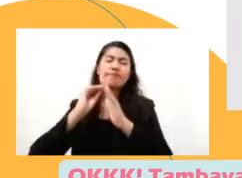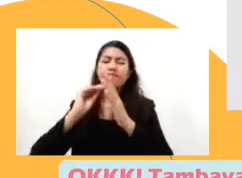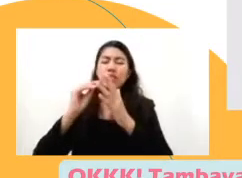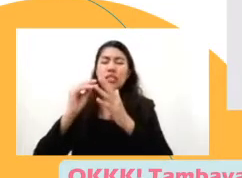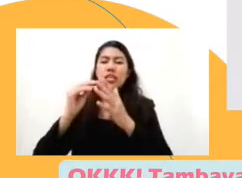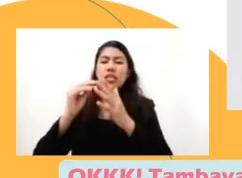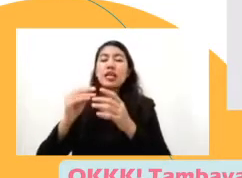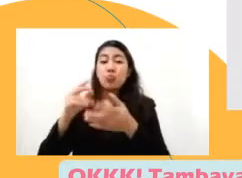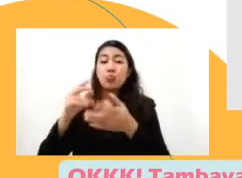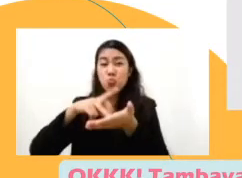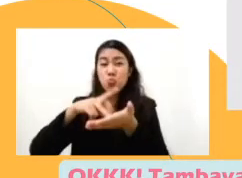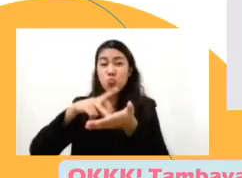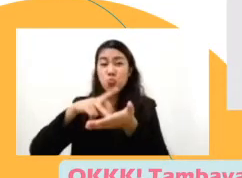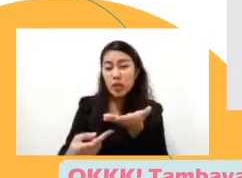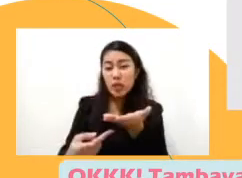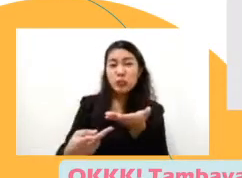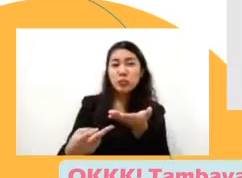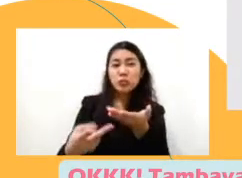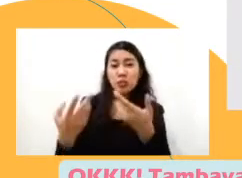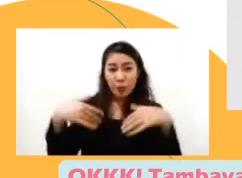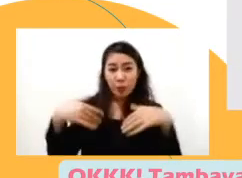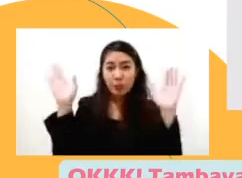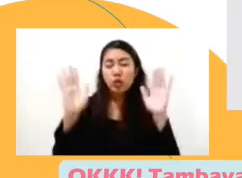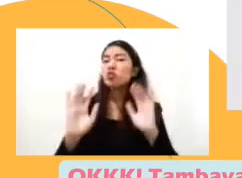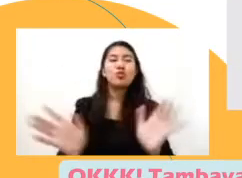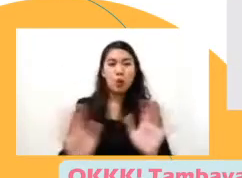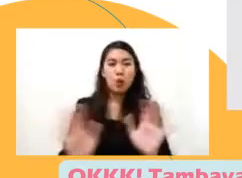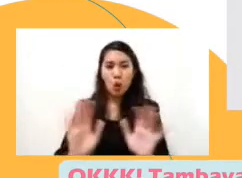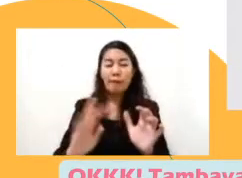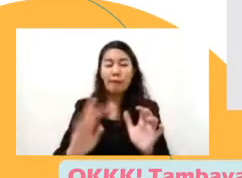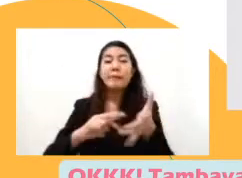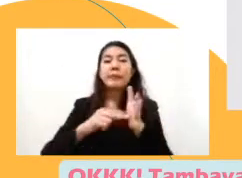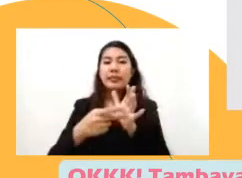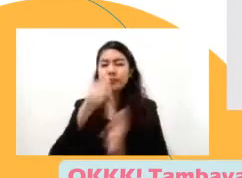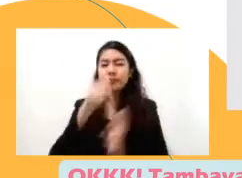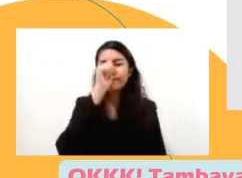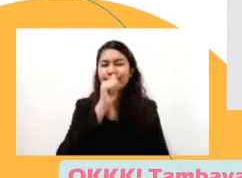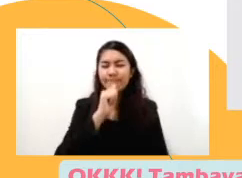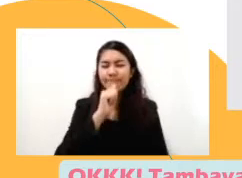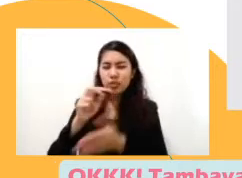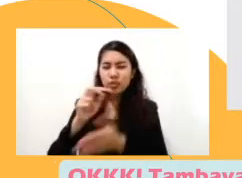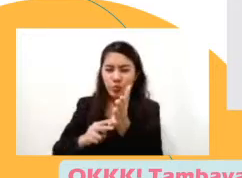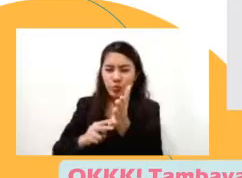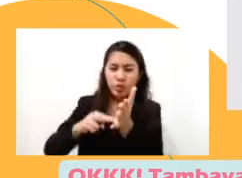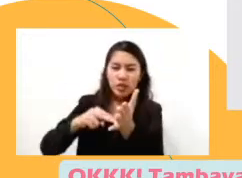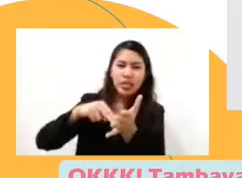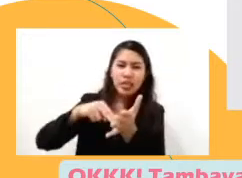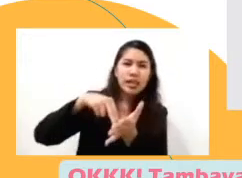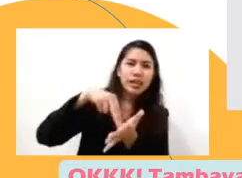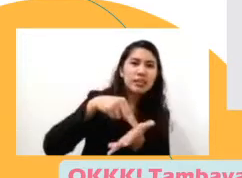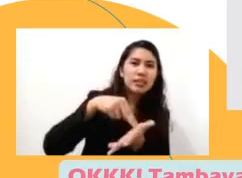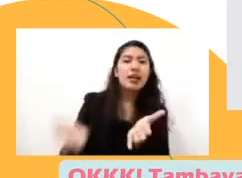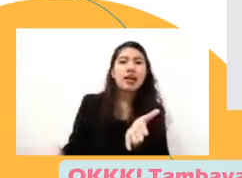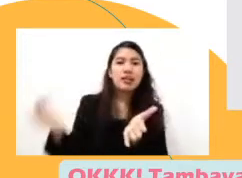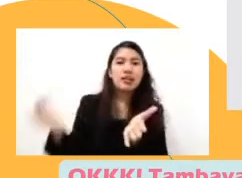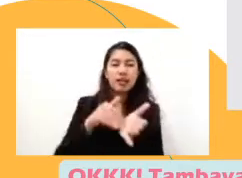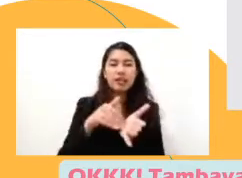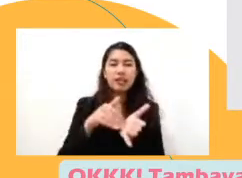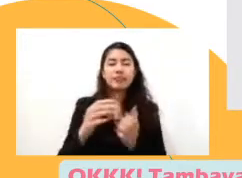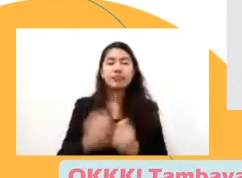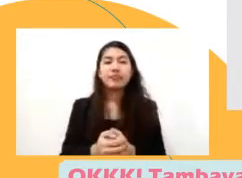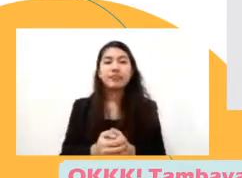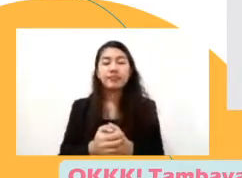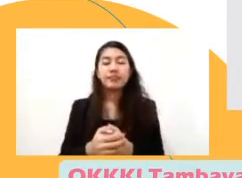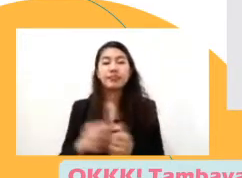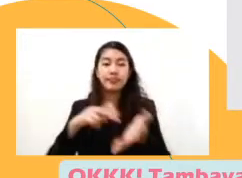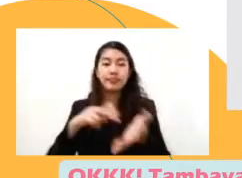buhay, no? So kapag tayo ay nakakaranas ng pagsubok, no, yung ating capability,